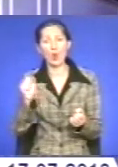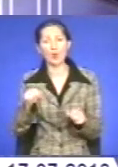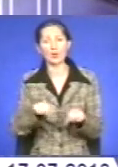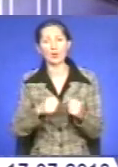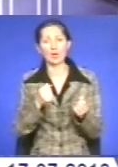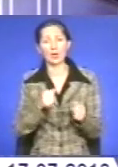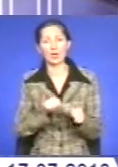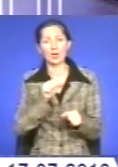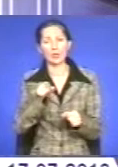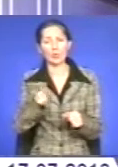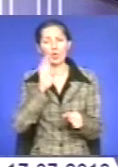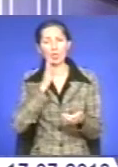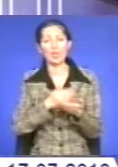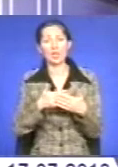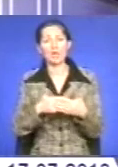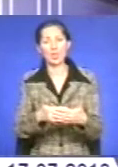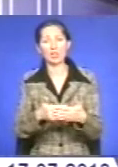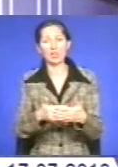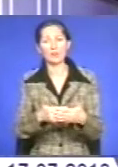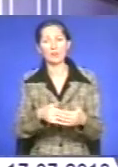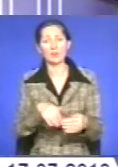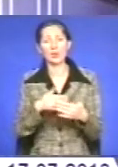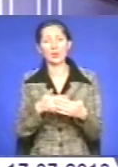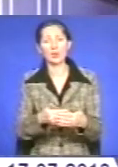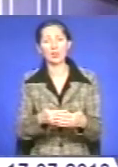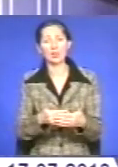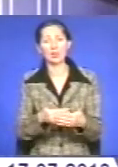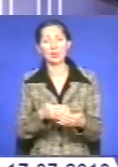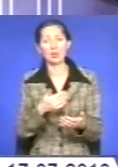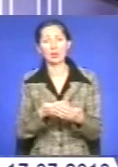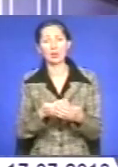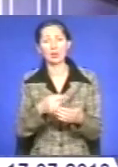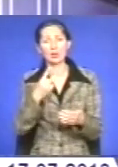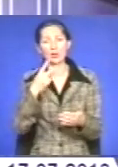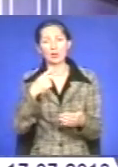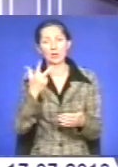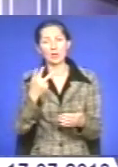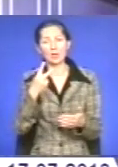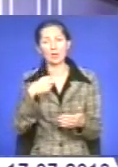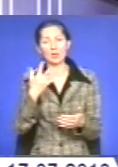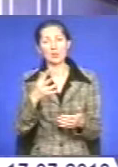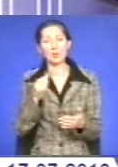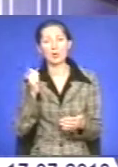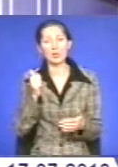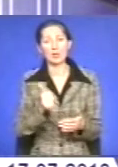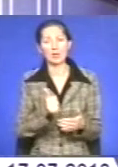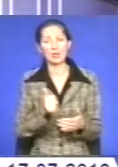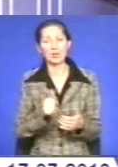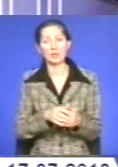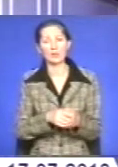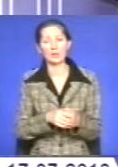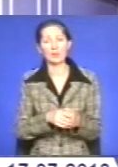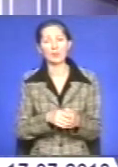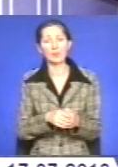є вагітною і вагітність становить приблизно 23-25 тижнів.